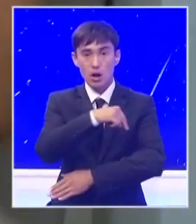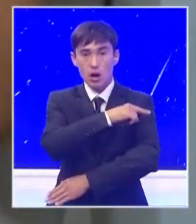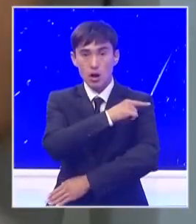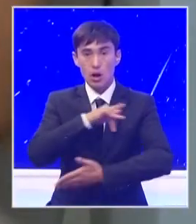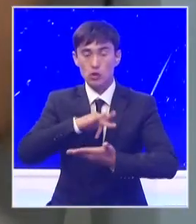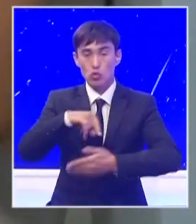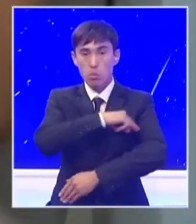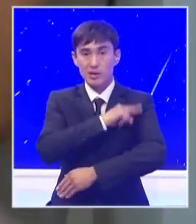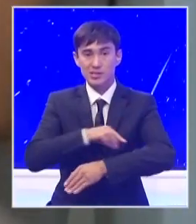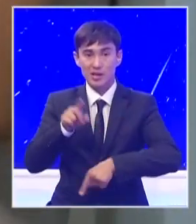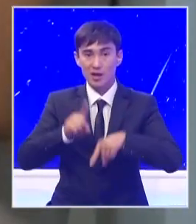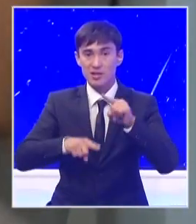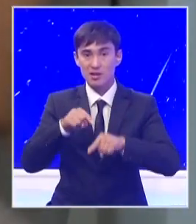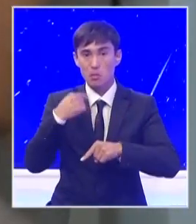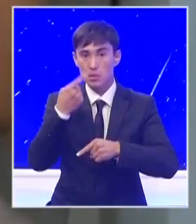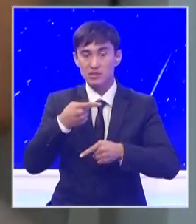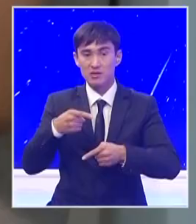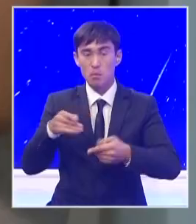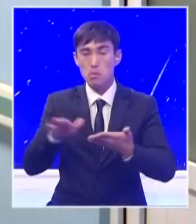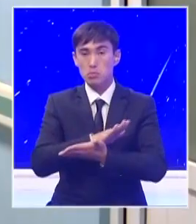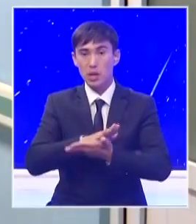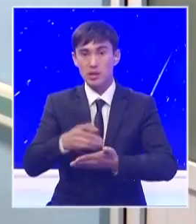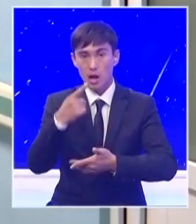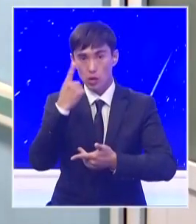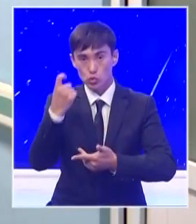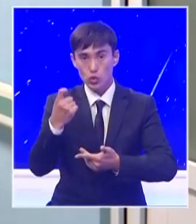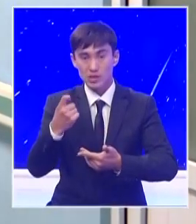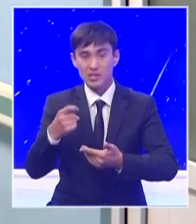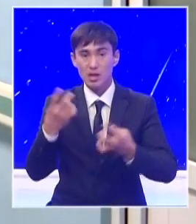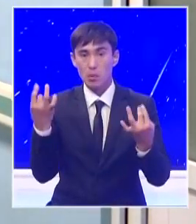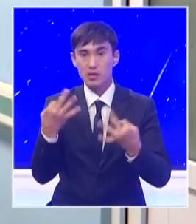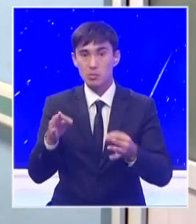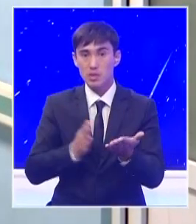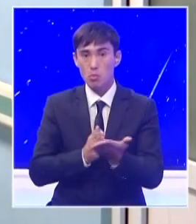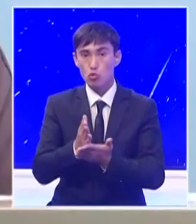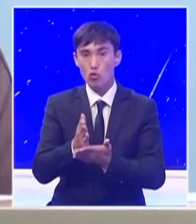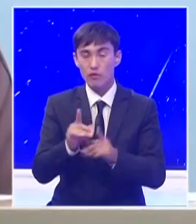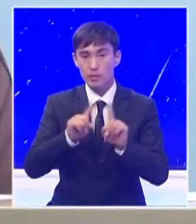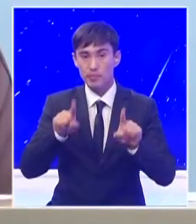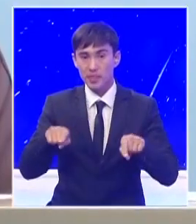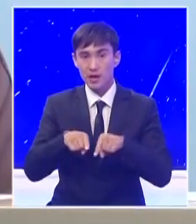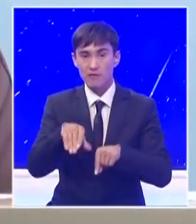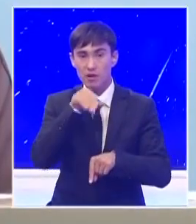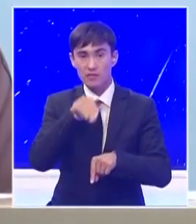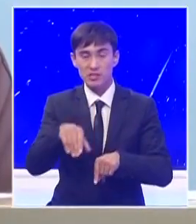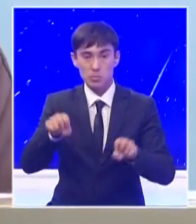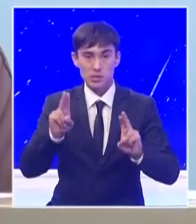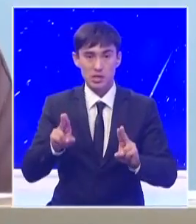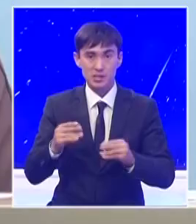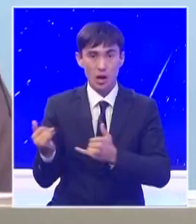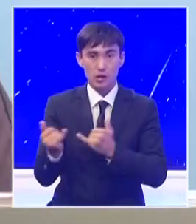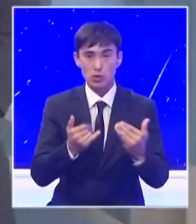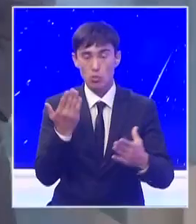больнице родителям предоставили бесплатные консультации и необходимые путевки. Самое главное, квалифицированные специалисты